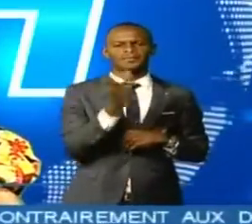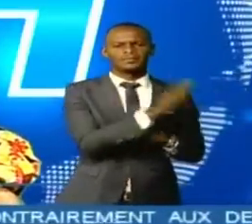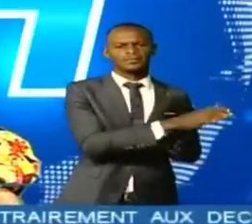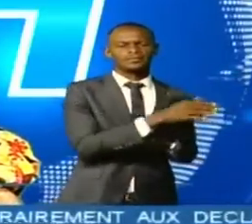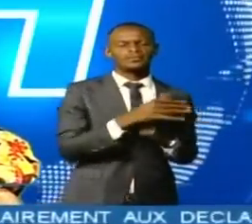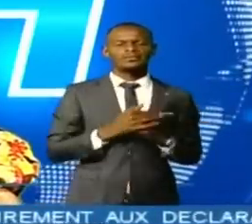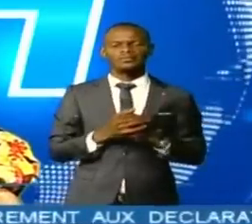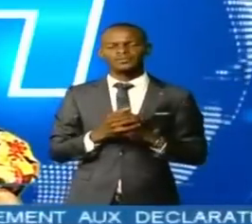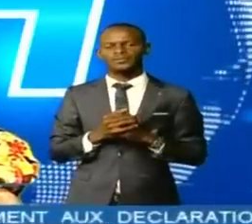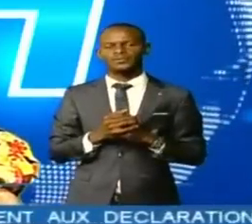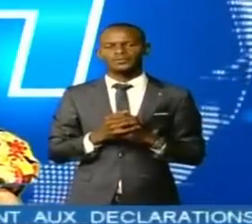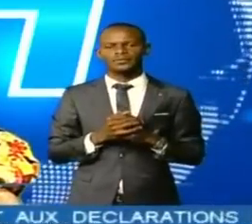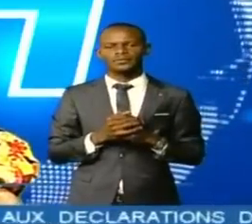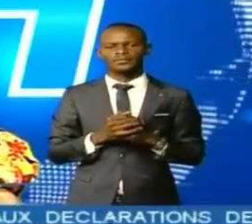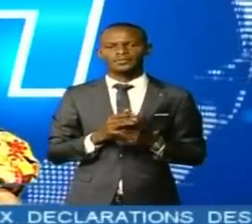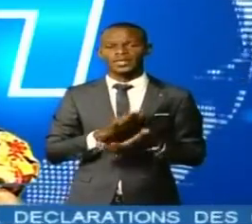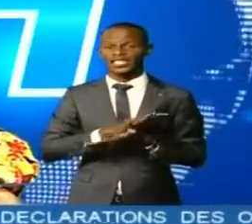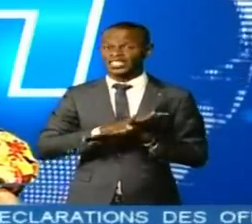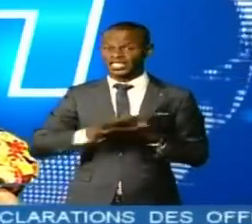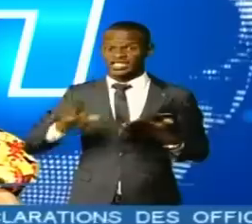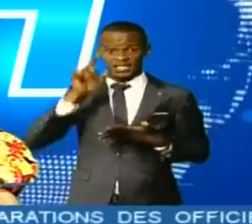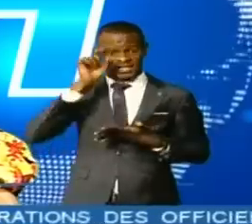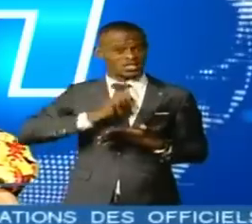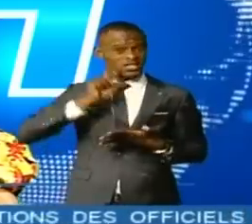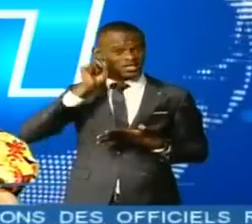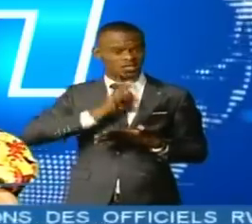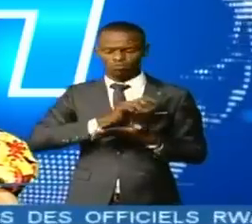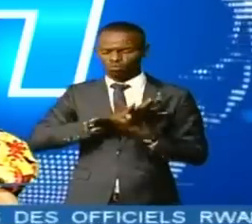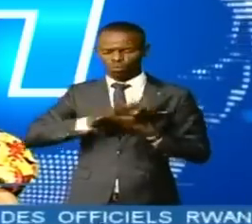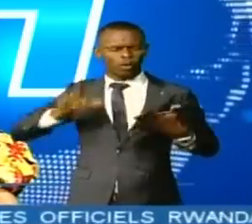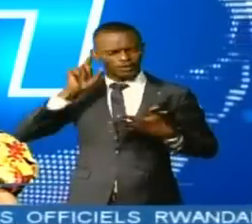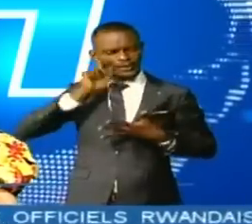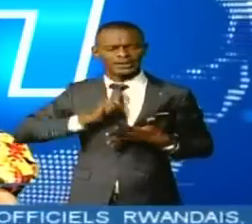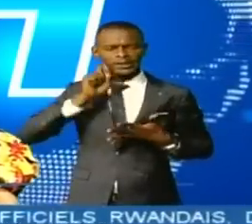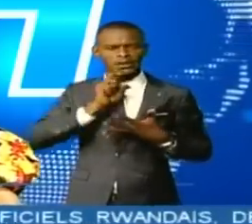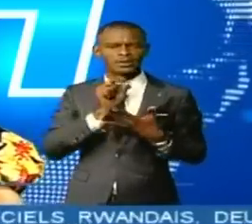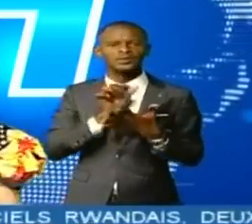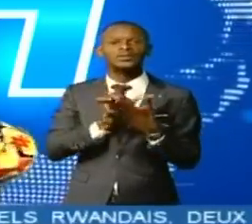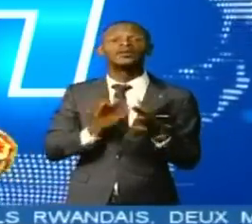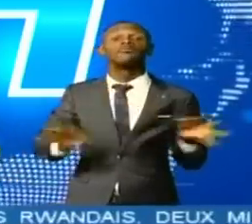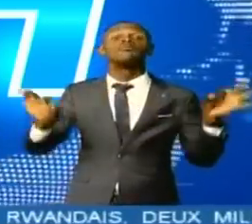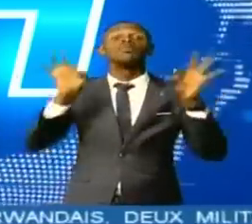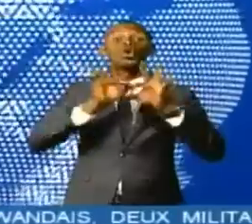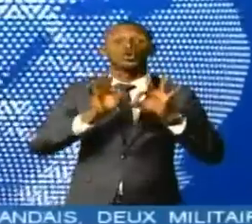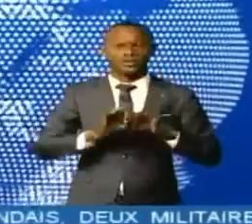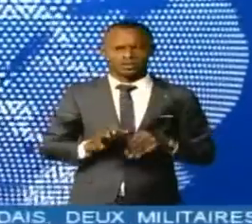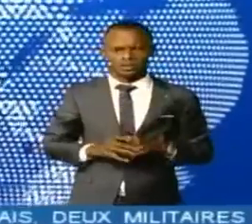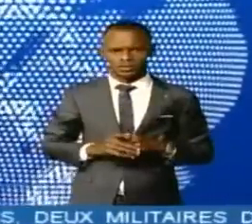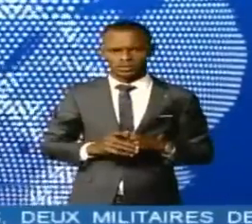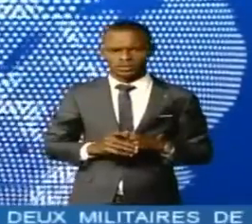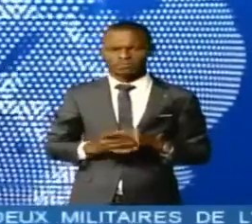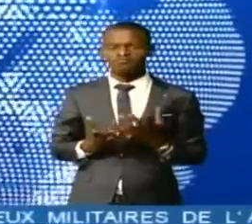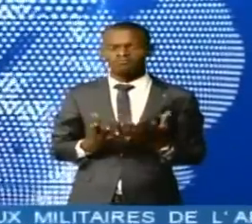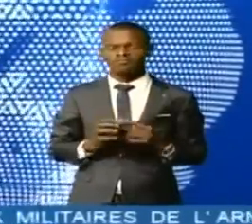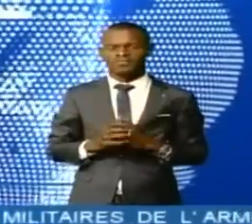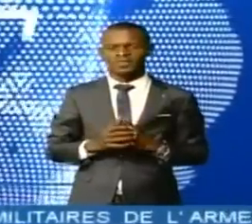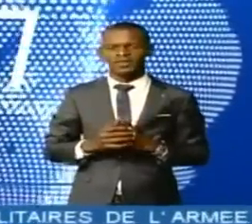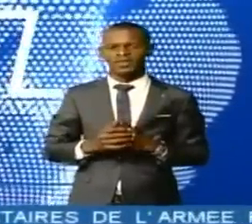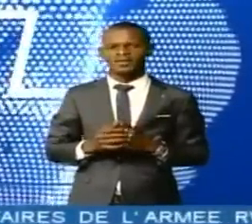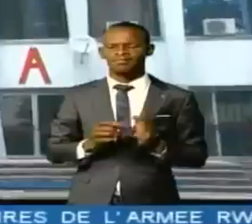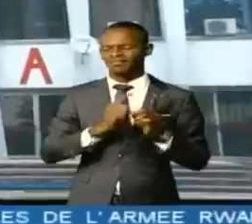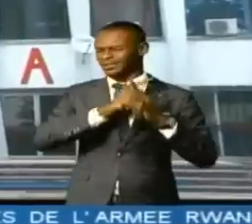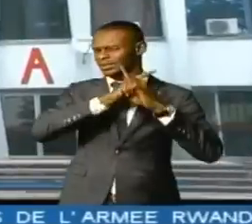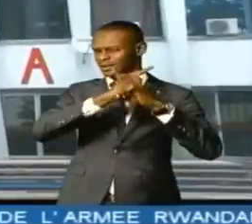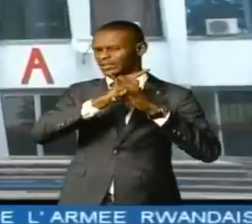L'hygiène sexuelle est très capitale. Cette question a fait l'objet d'une thèse soutenue et défendue à Kinshasa. Suivez ce